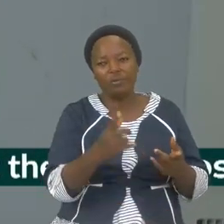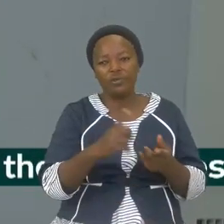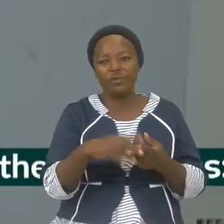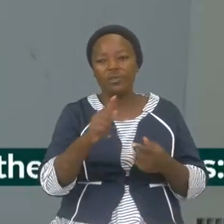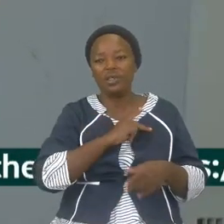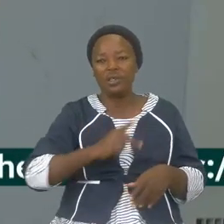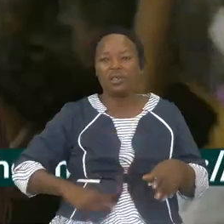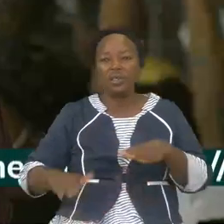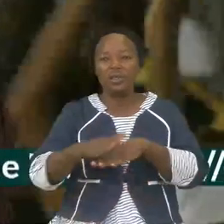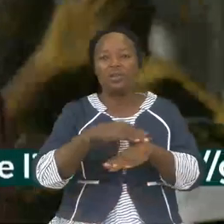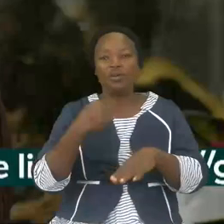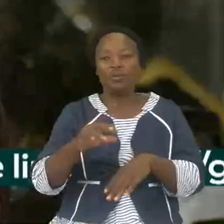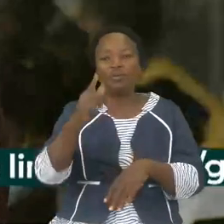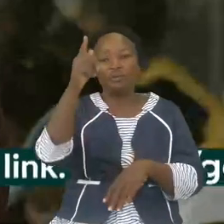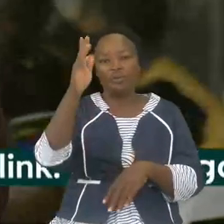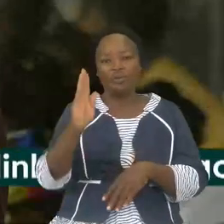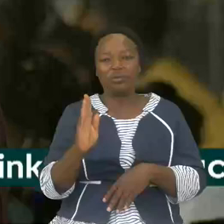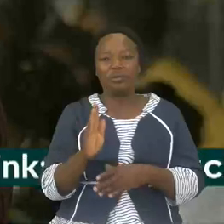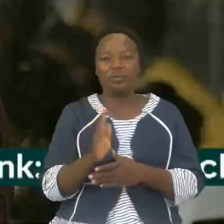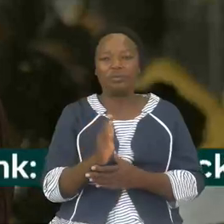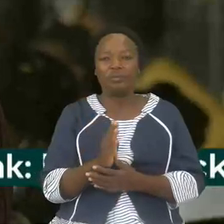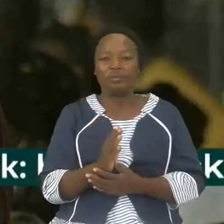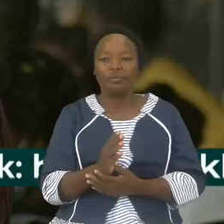Sois le bienvenu au royaume de Dieu.